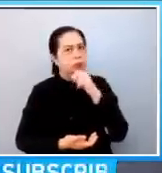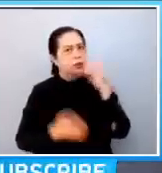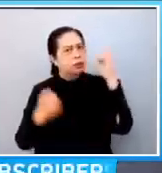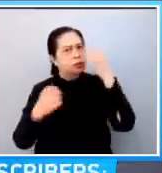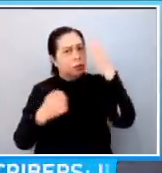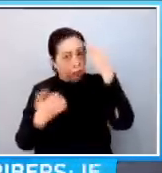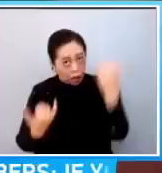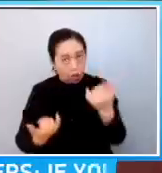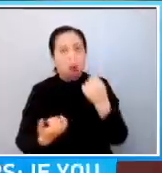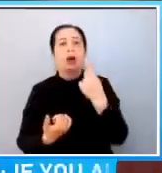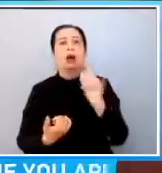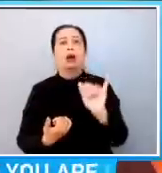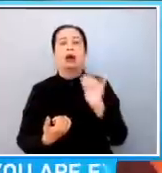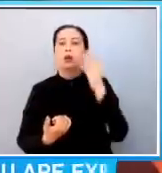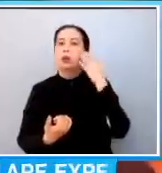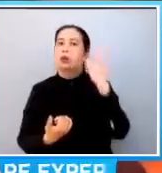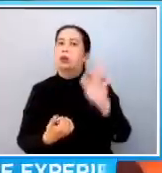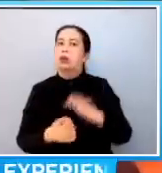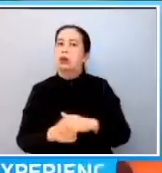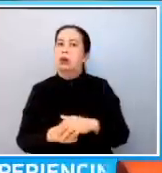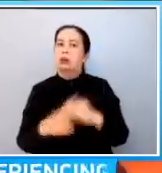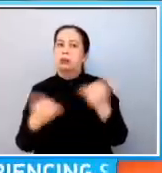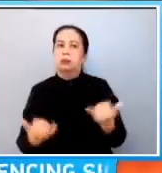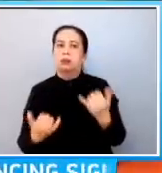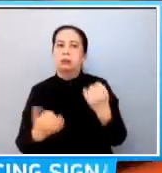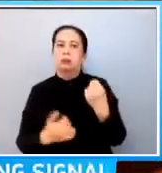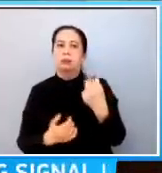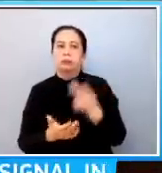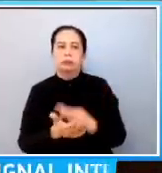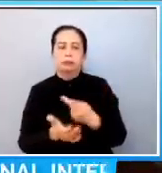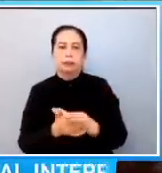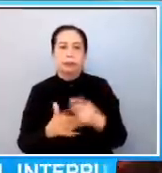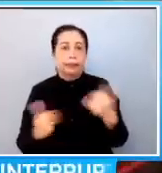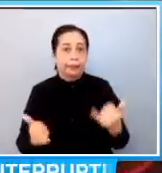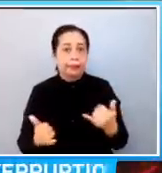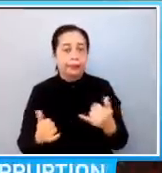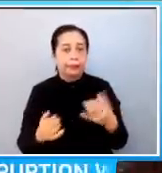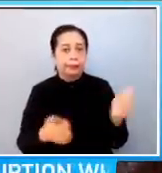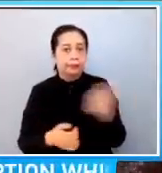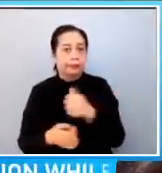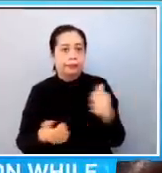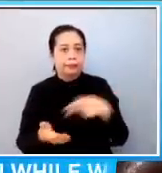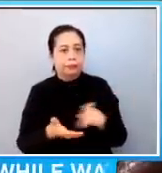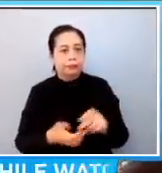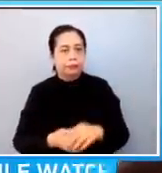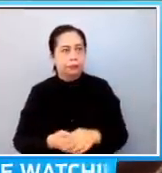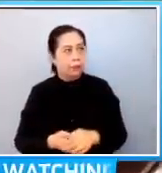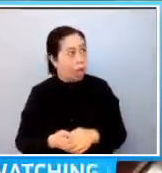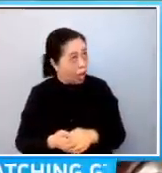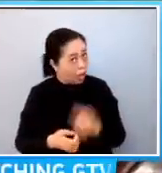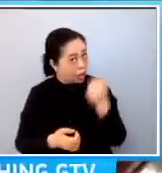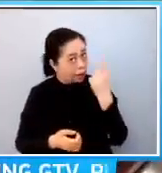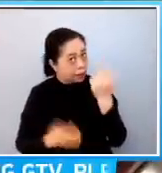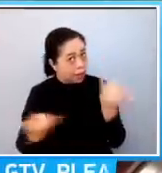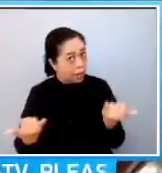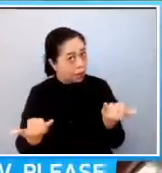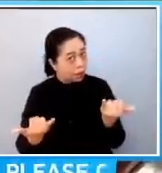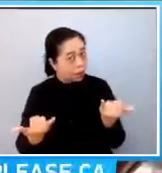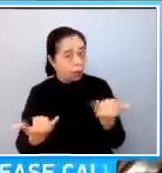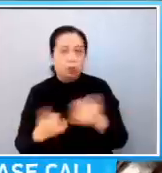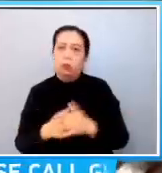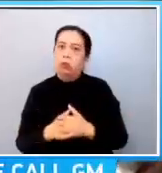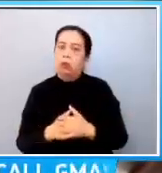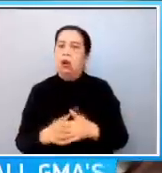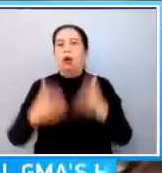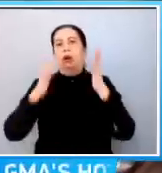araw ang pamasahe. Ngayong araw, 11 pesos na po itong pamasahe natin. 11 na po ba ngayon? Oo. Ay, salamat